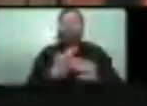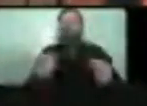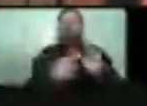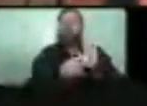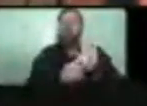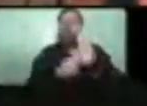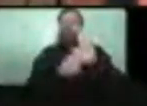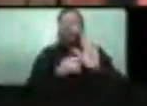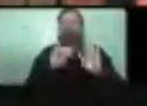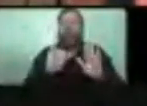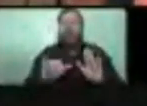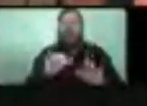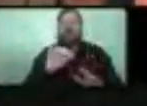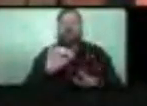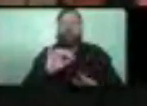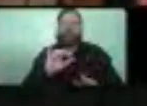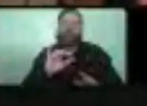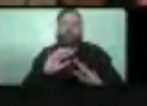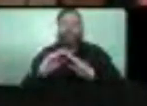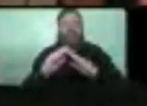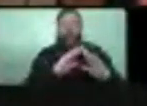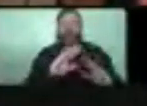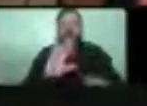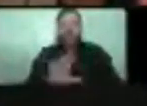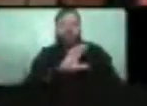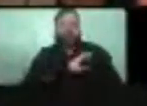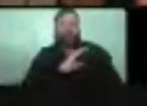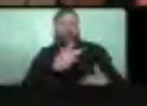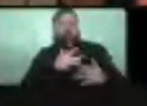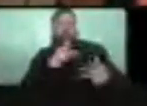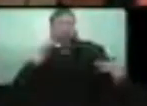Tunapofanya maboresha majengo yetu tuhakikishe kwamba